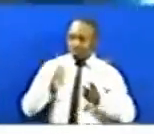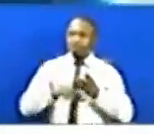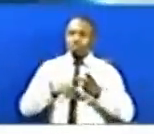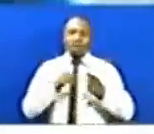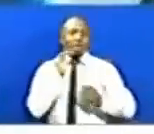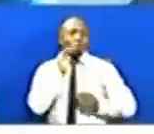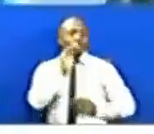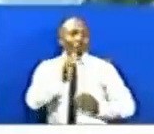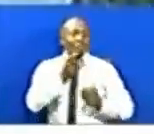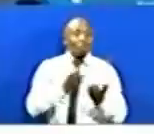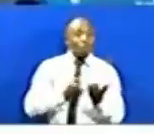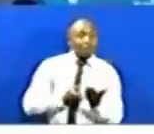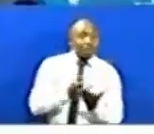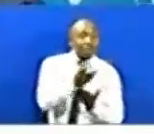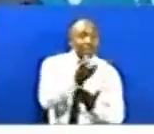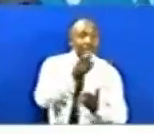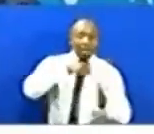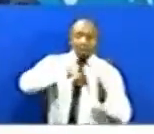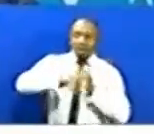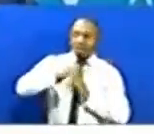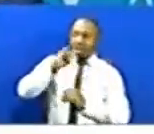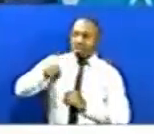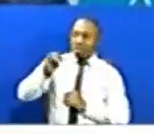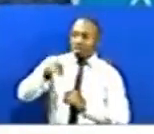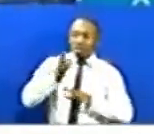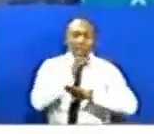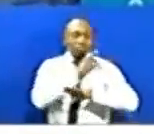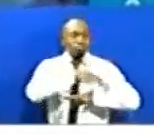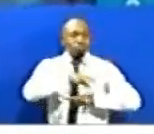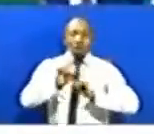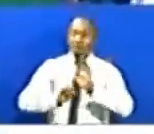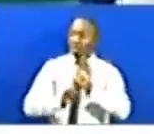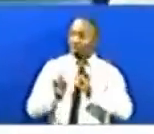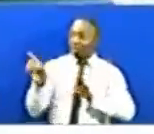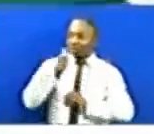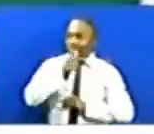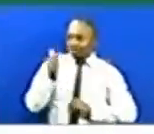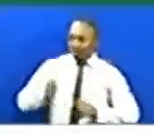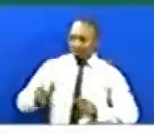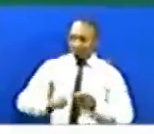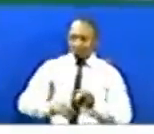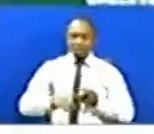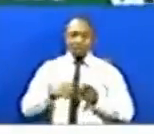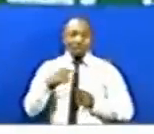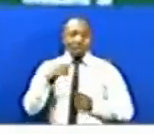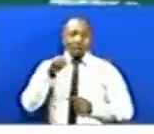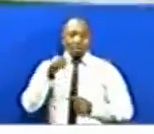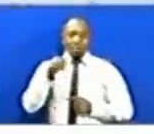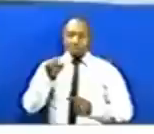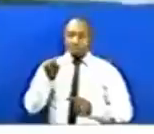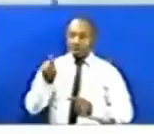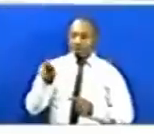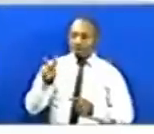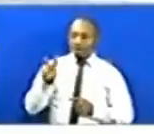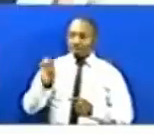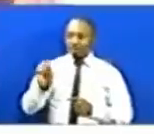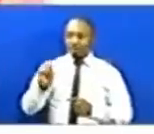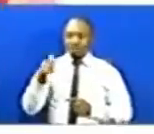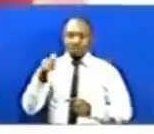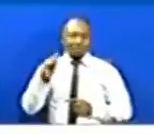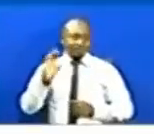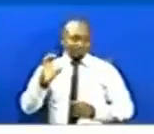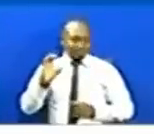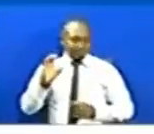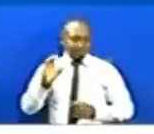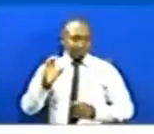mwendo kasi na usafiri wa treni katika jiji hili la pwani ya mashariki mwa Tanzania. Gervas Mwatebela,